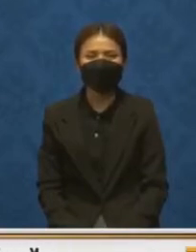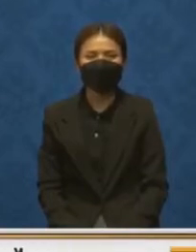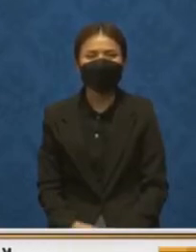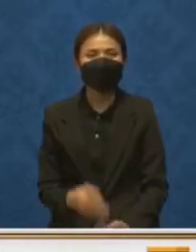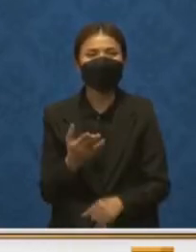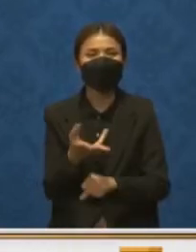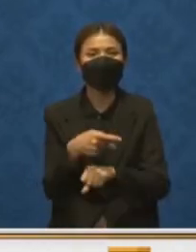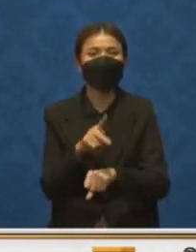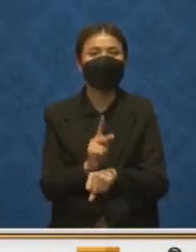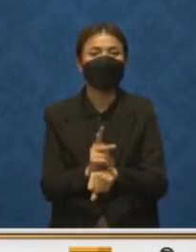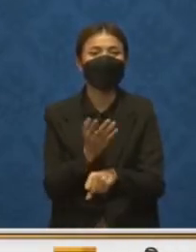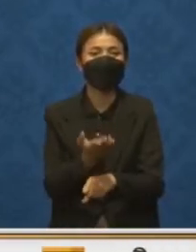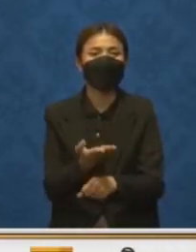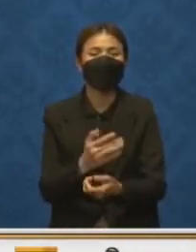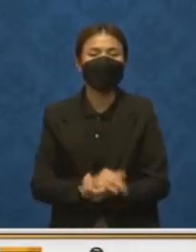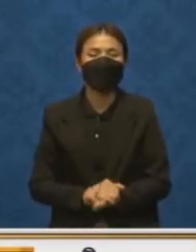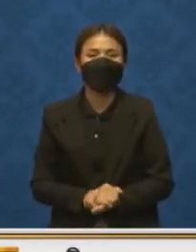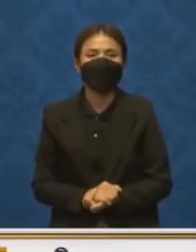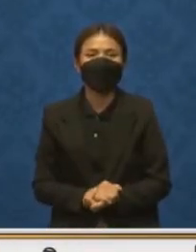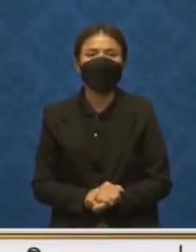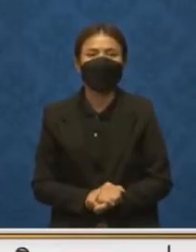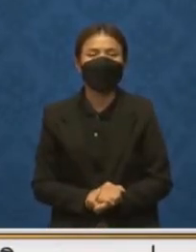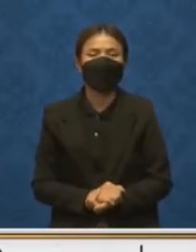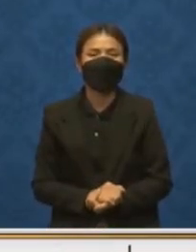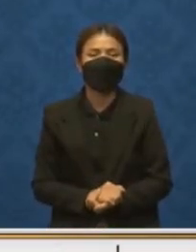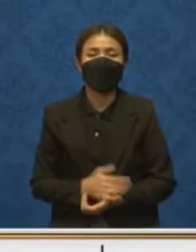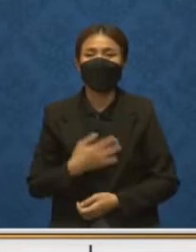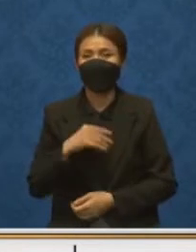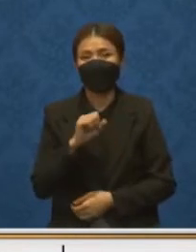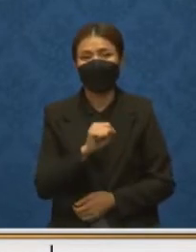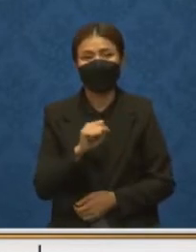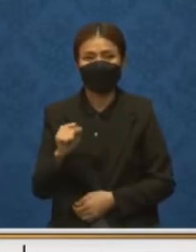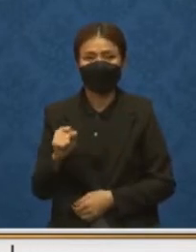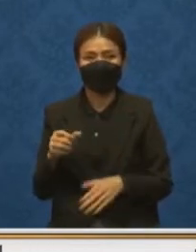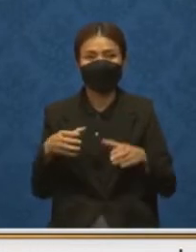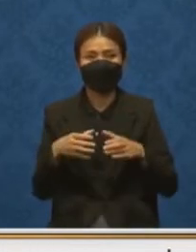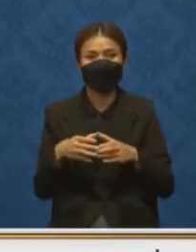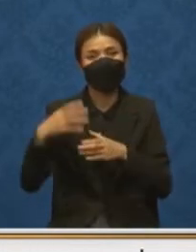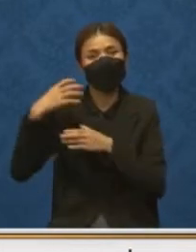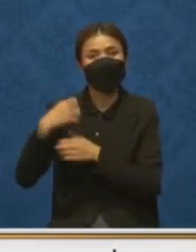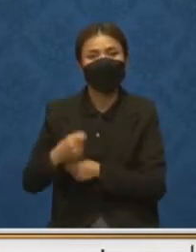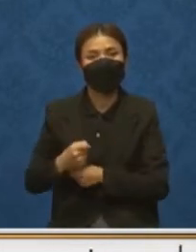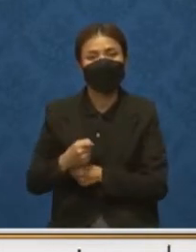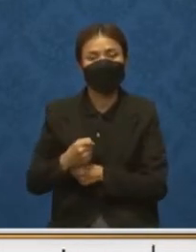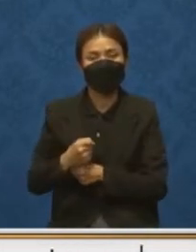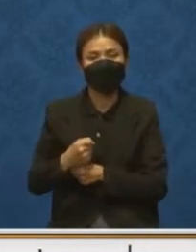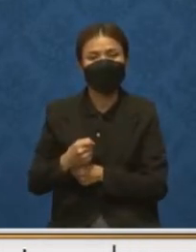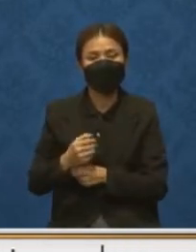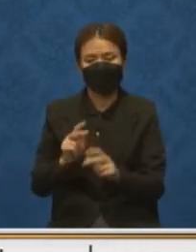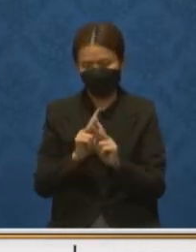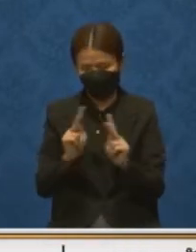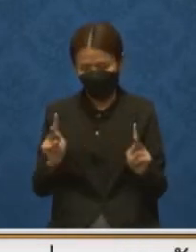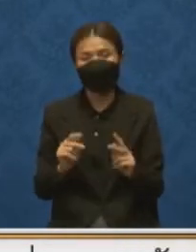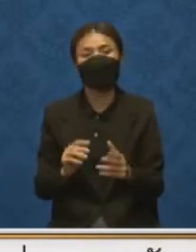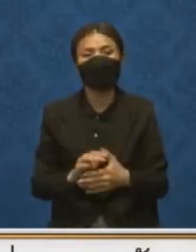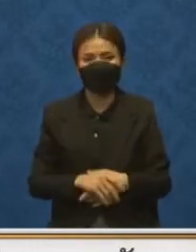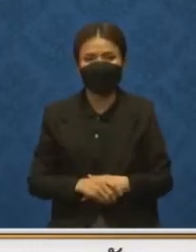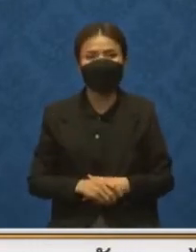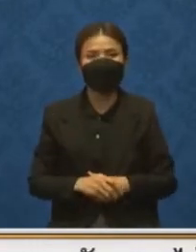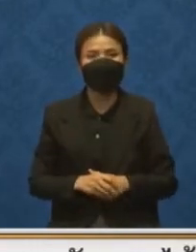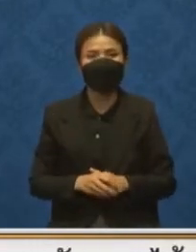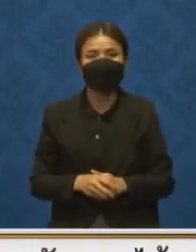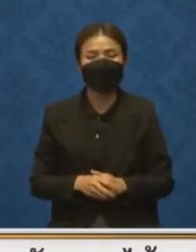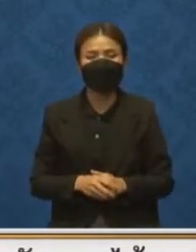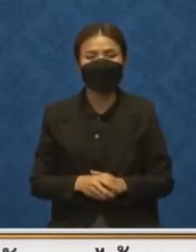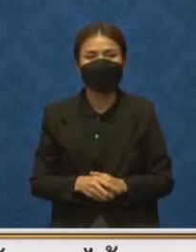กราบเรีนท่านประทานสภาฐที่กระรกผมายเกีตศิทยทอมอนส.ปัญชีร ชื่ ภกษาทิปัร ในฐานกรมธิการนะครับก็ขอกรา